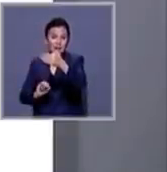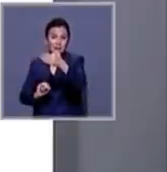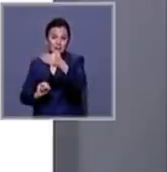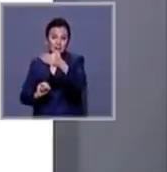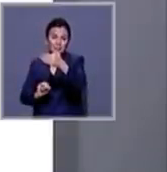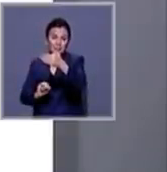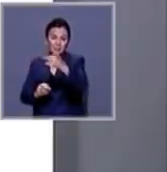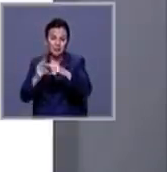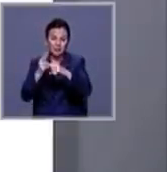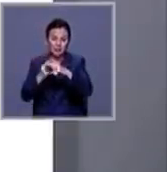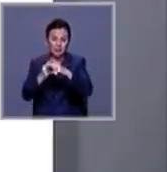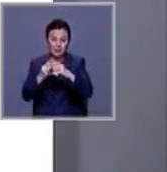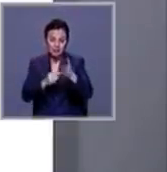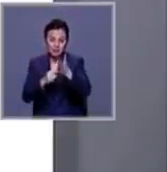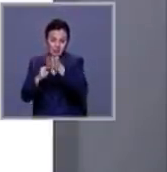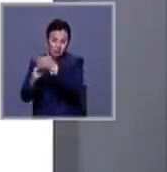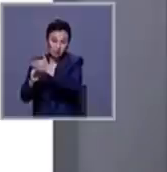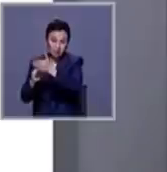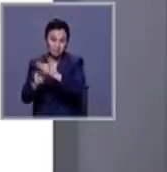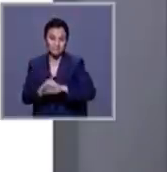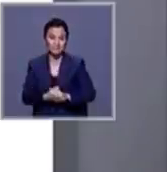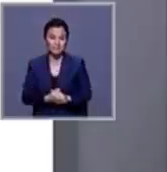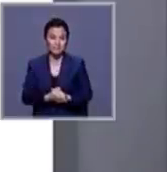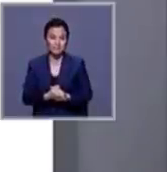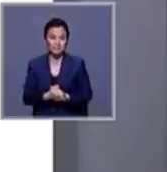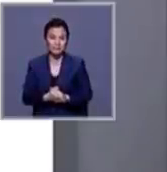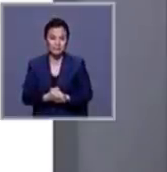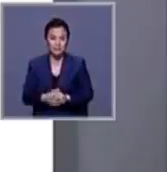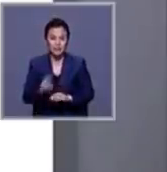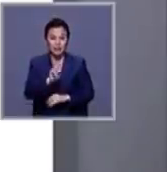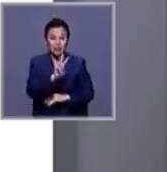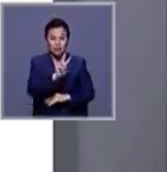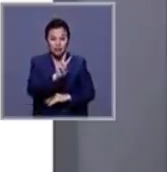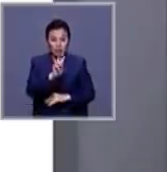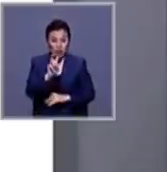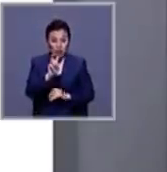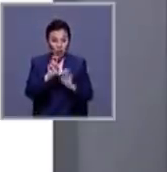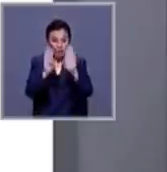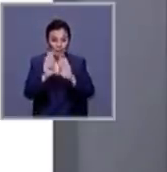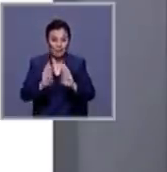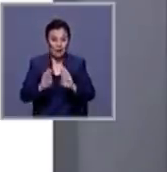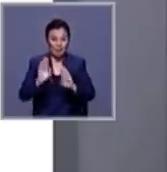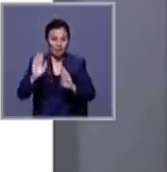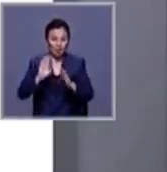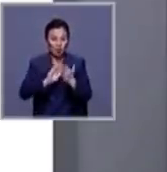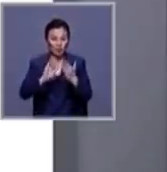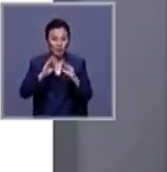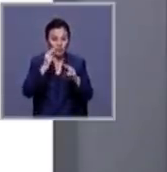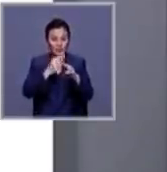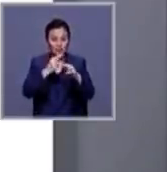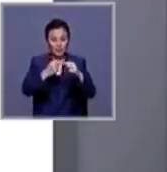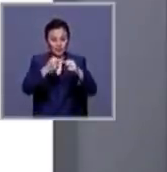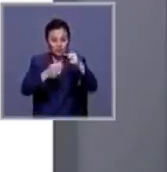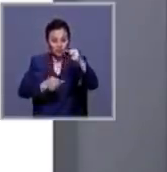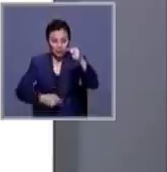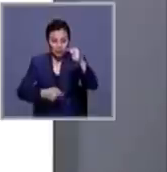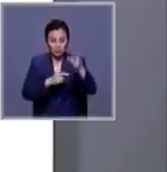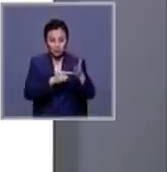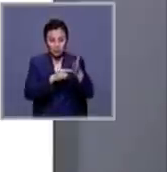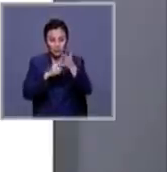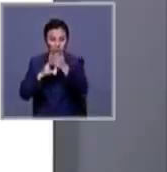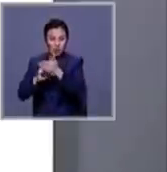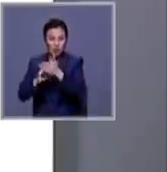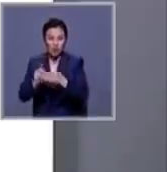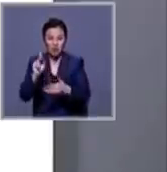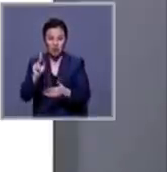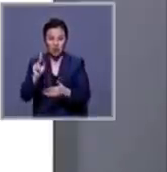ที่ส่งชื่อเนี่ยเขาจะต้องแยกสายนะ เดี๋ยวก่อนเมื่อได้200คนในระดับประเทศได้ให้กกต.รอรับรายงานผลการนับคะแ